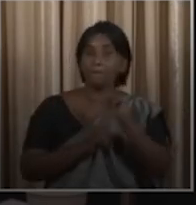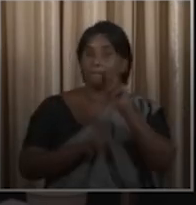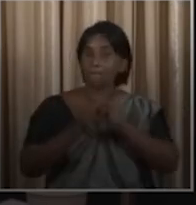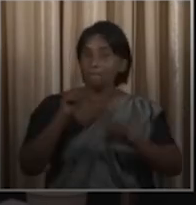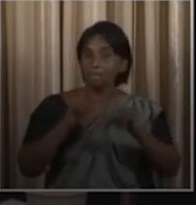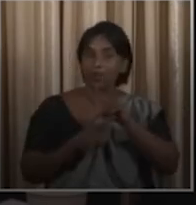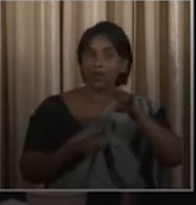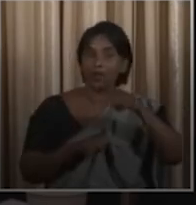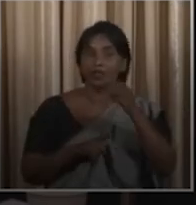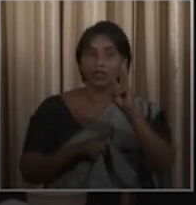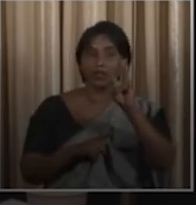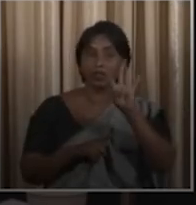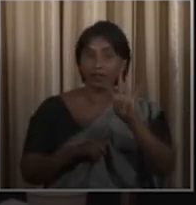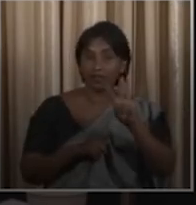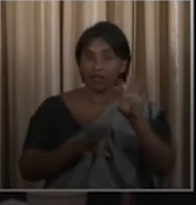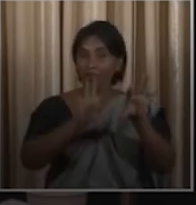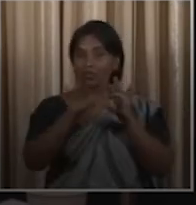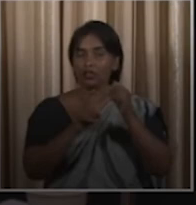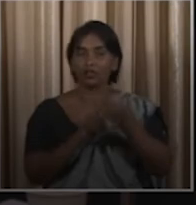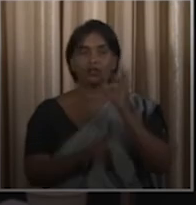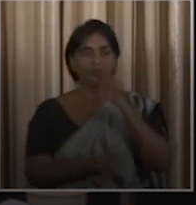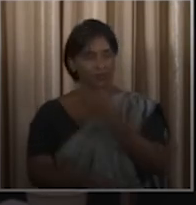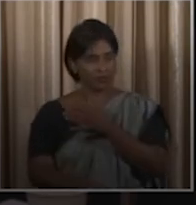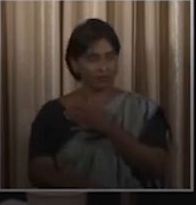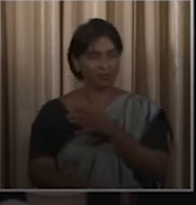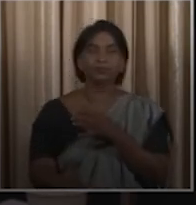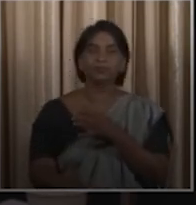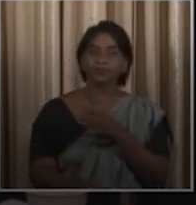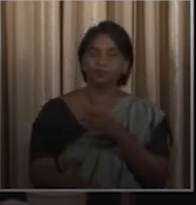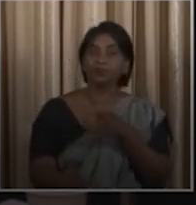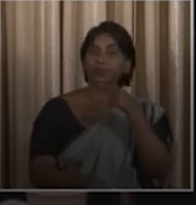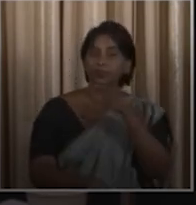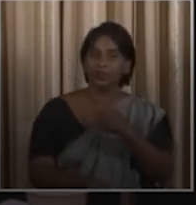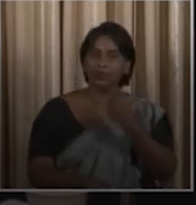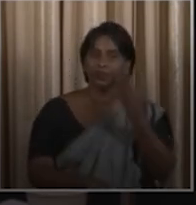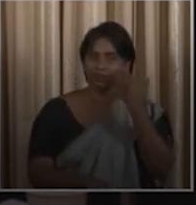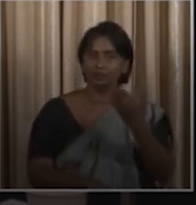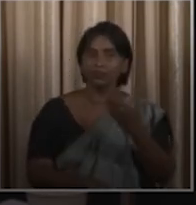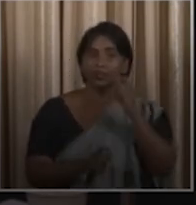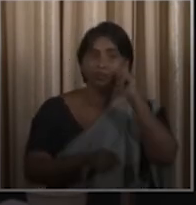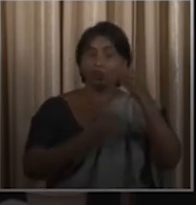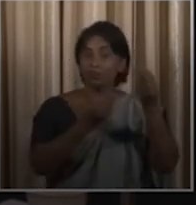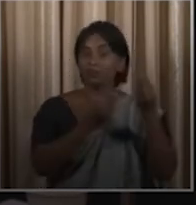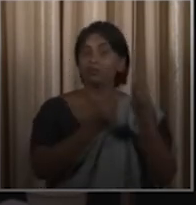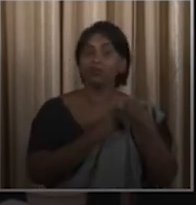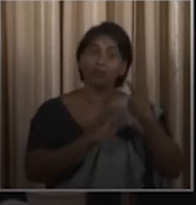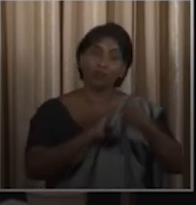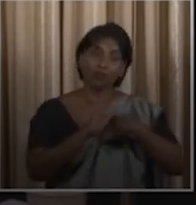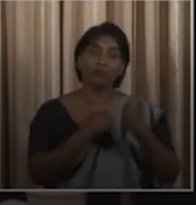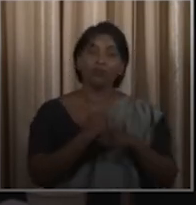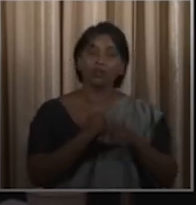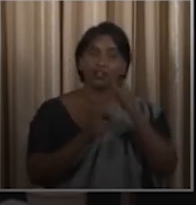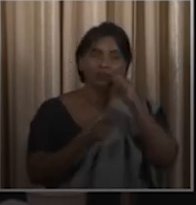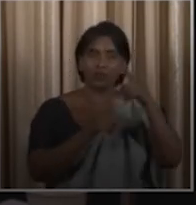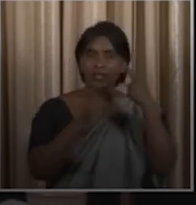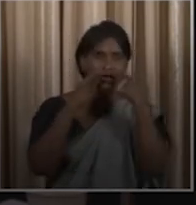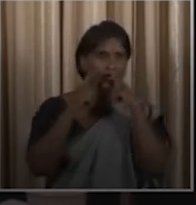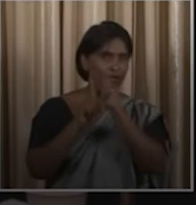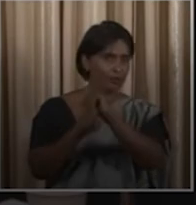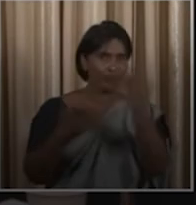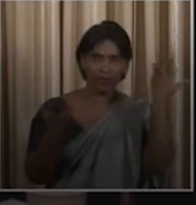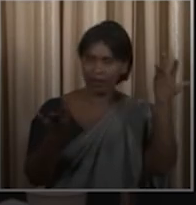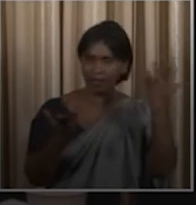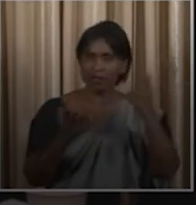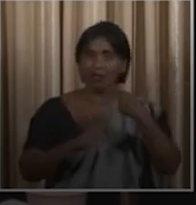tu janadipati orang. Ohu mandak kakina janata bara dilatino ota rata hadan, ota janata rata hadan da bara dunne, rata neme parlimen tu rinda